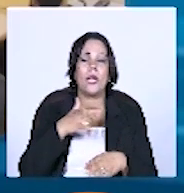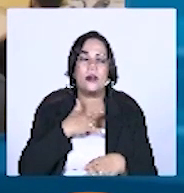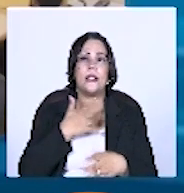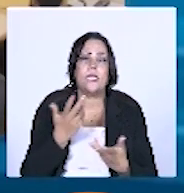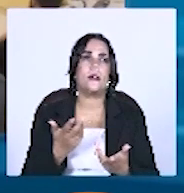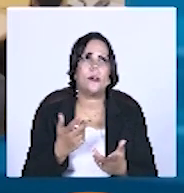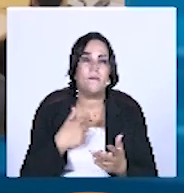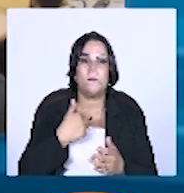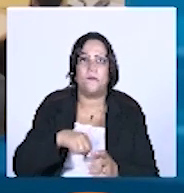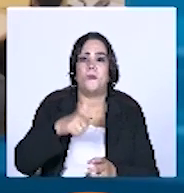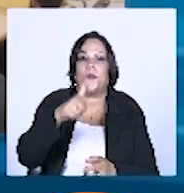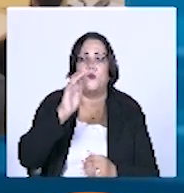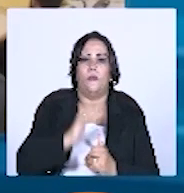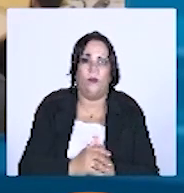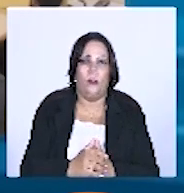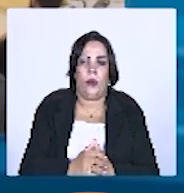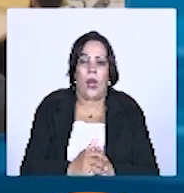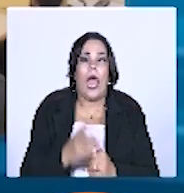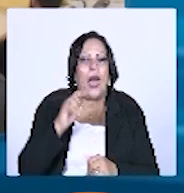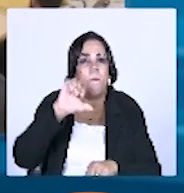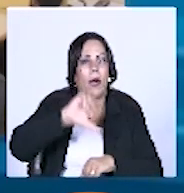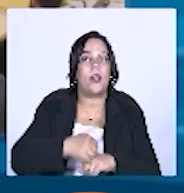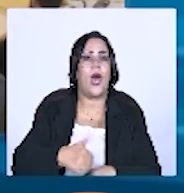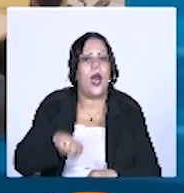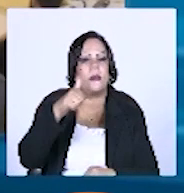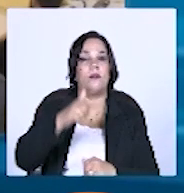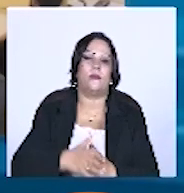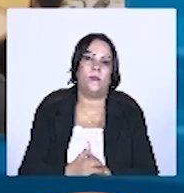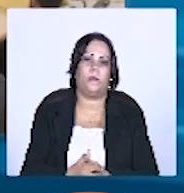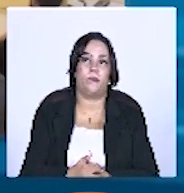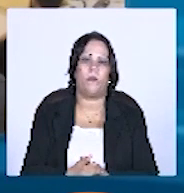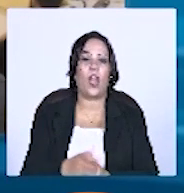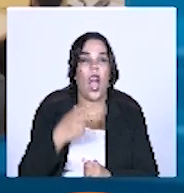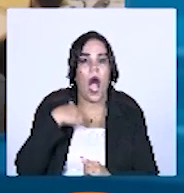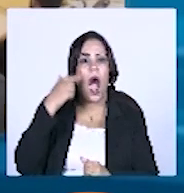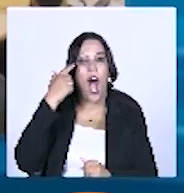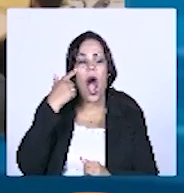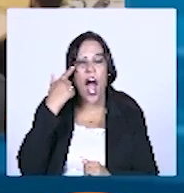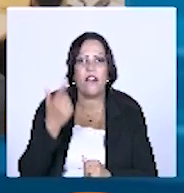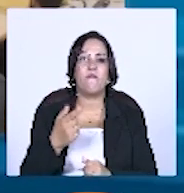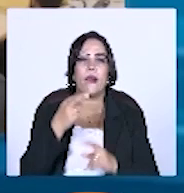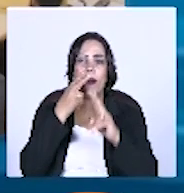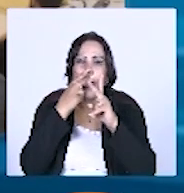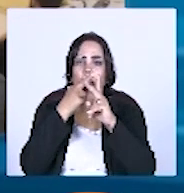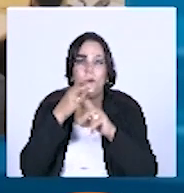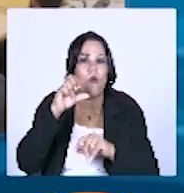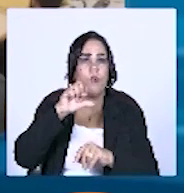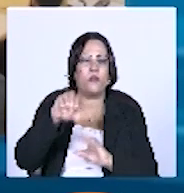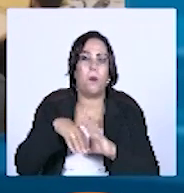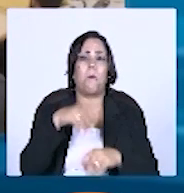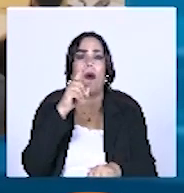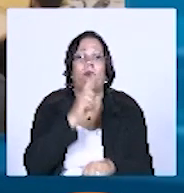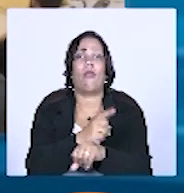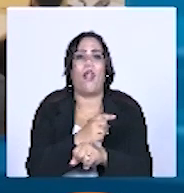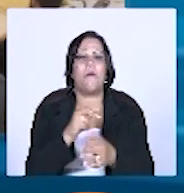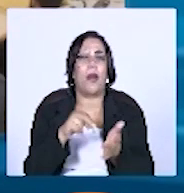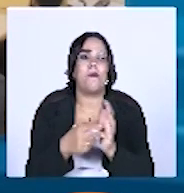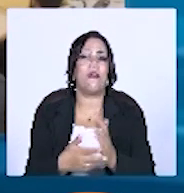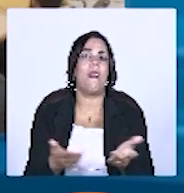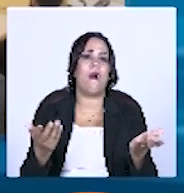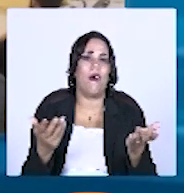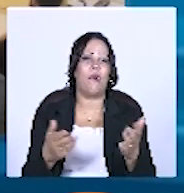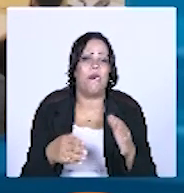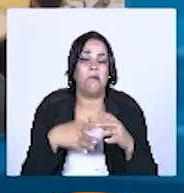دايما ان هو يعني في موضع افضل انا عارف ان في خطاب سلبي عند الناس يقول لك طب اللي تعلموا خدوا ايه طب فرص